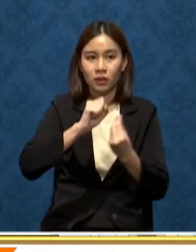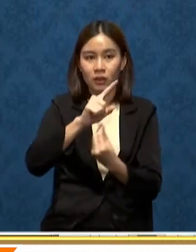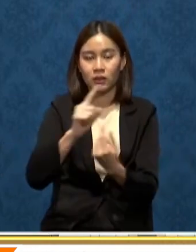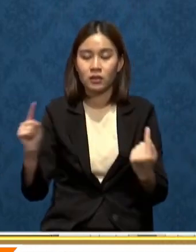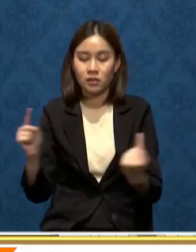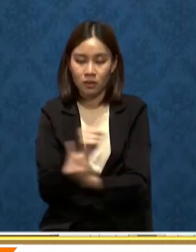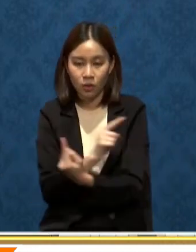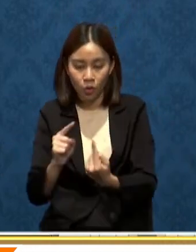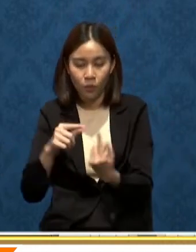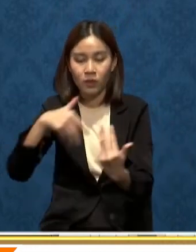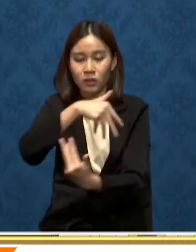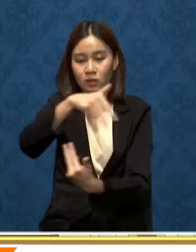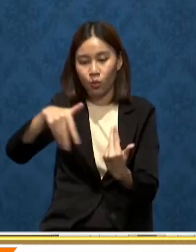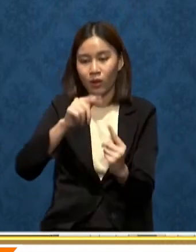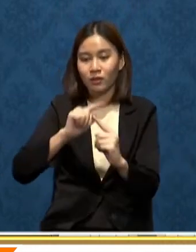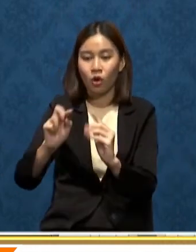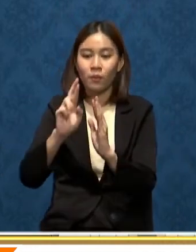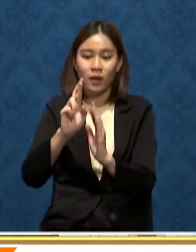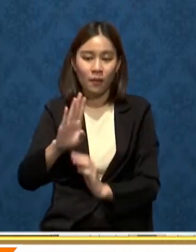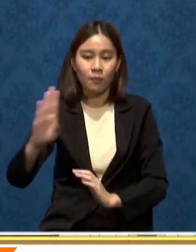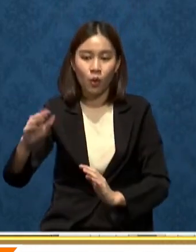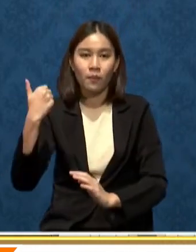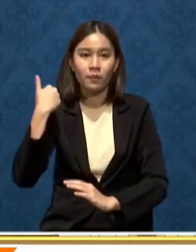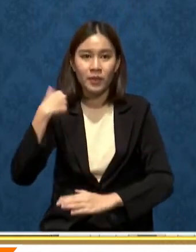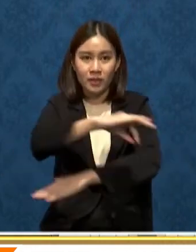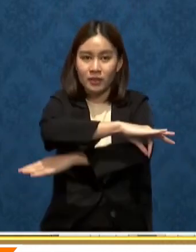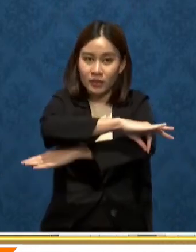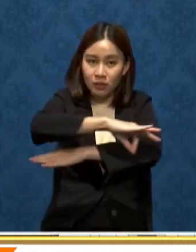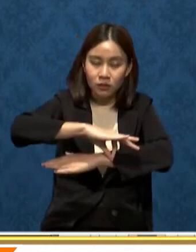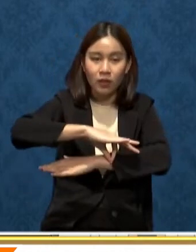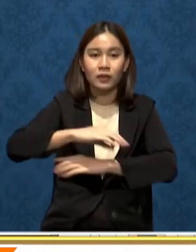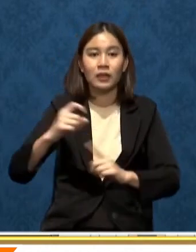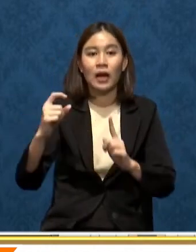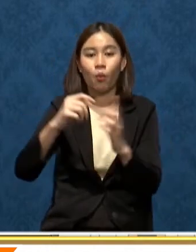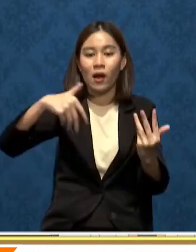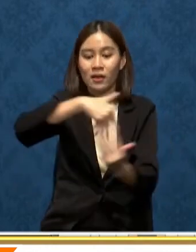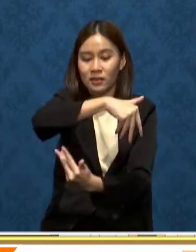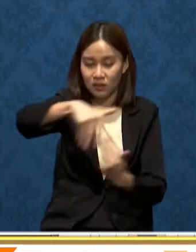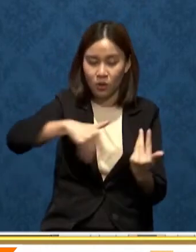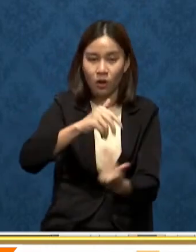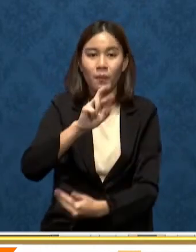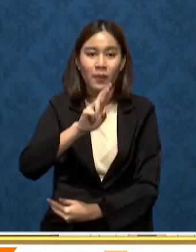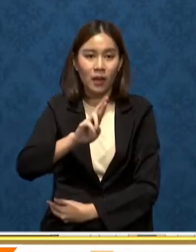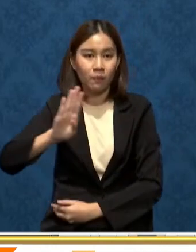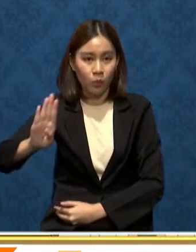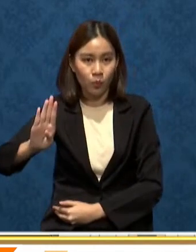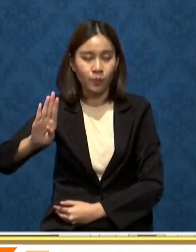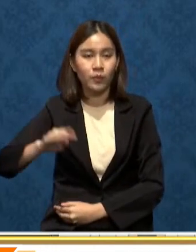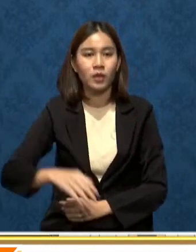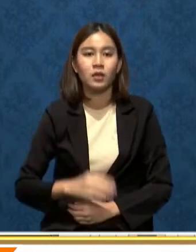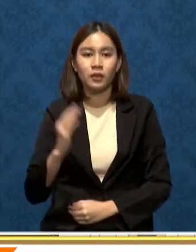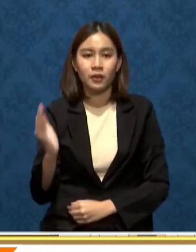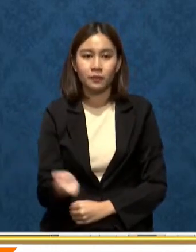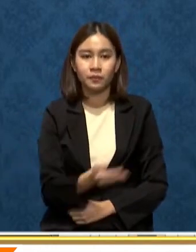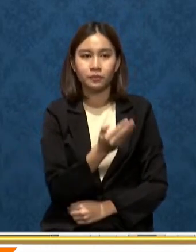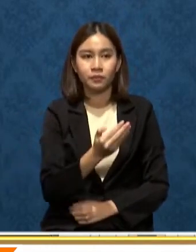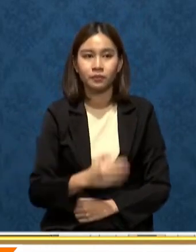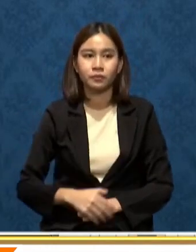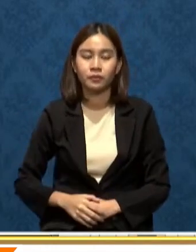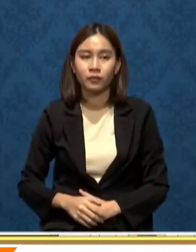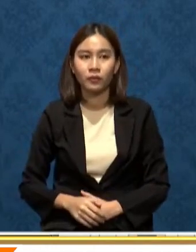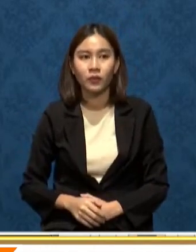คม และส่งแว่ล้อมอย่เป็ระบบขีดเส้นใต้ย้ำๆ สิงแ่ล้อมอย่างเป็ระบบสไลด์ถัดไปครับ